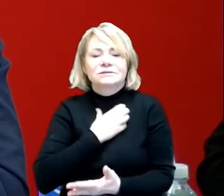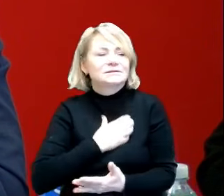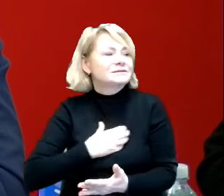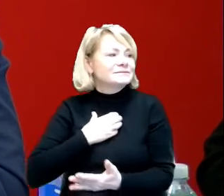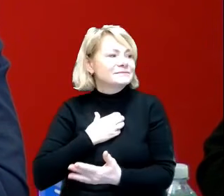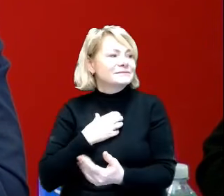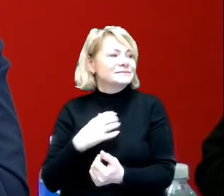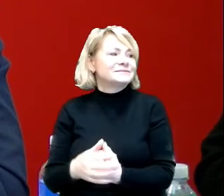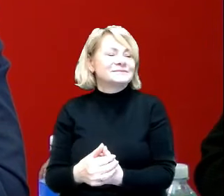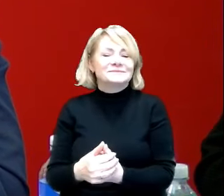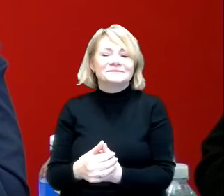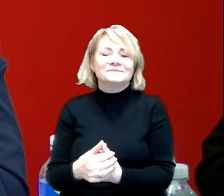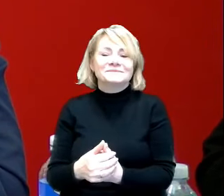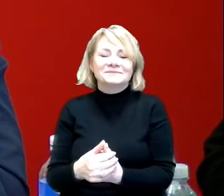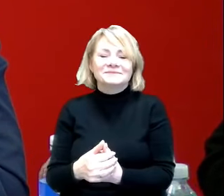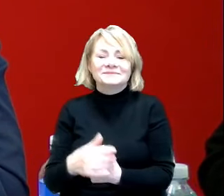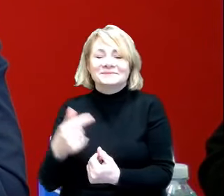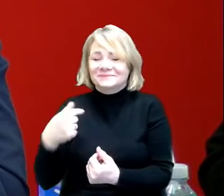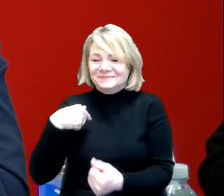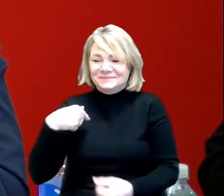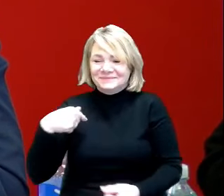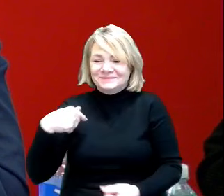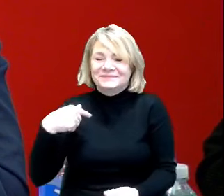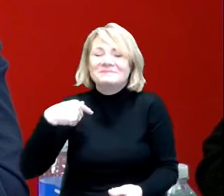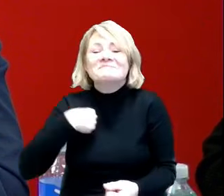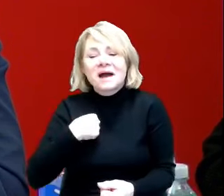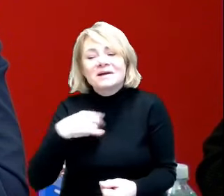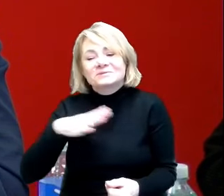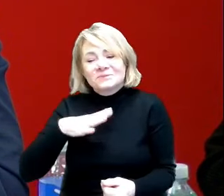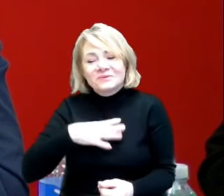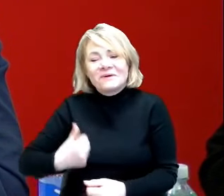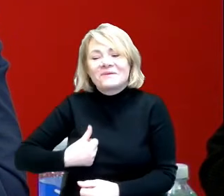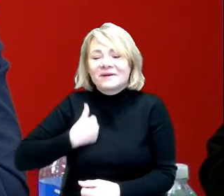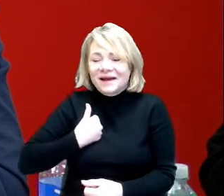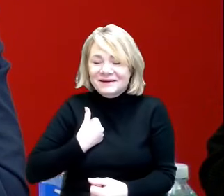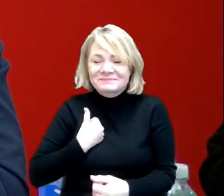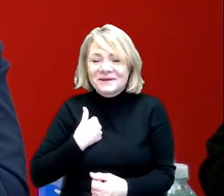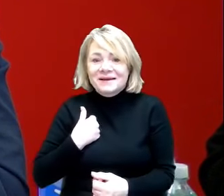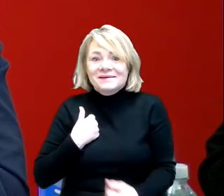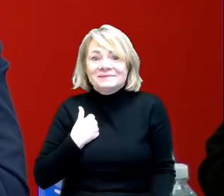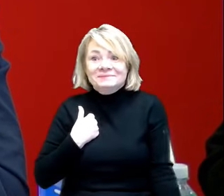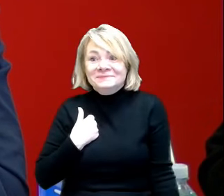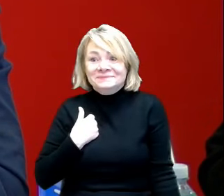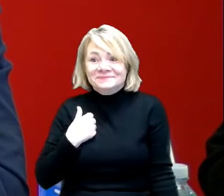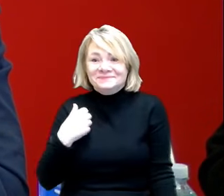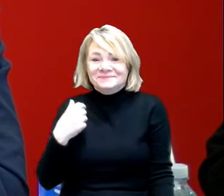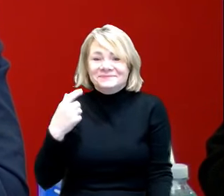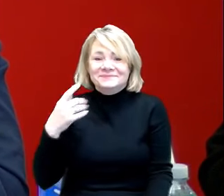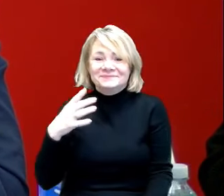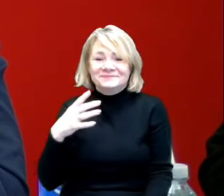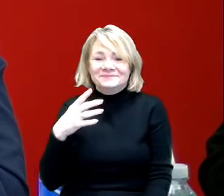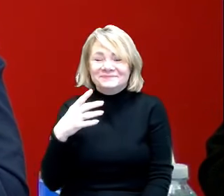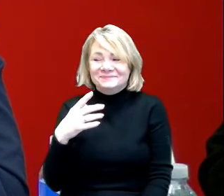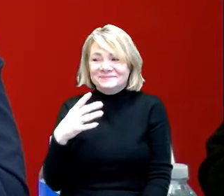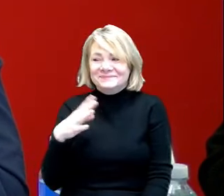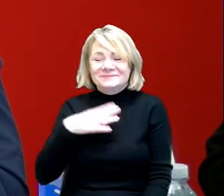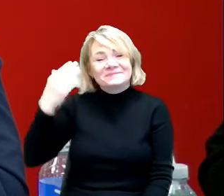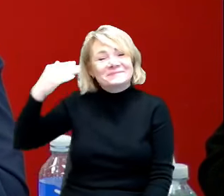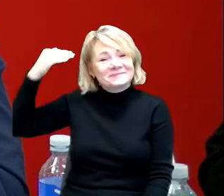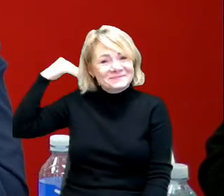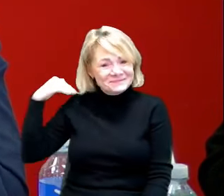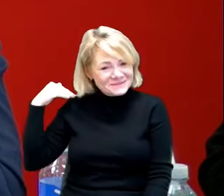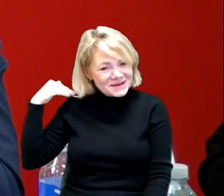jog man teko garbė kartu su su kolege tuo metu praeitoj kadencijoj ninana